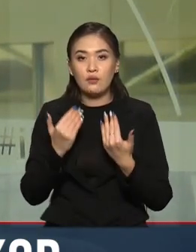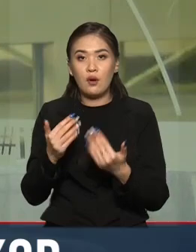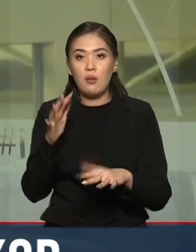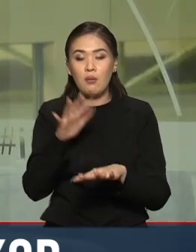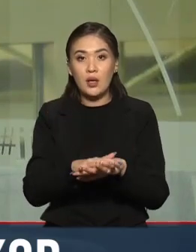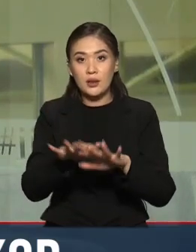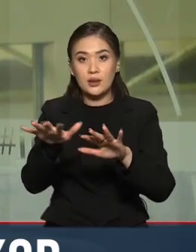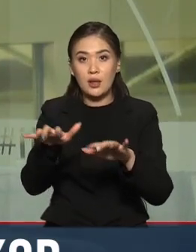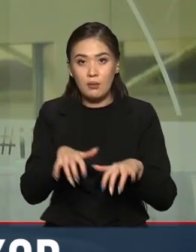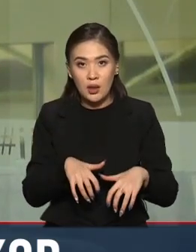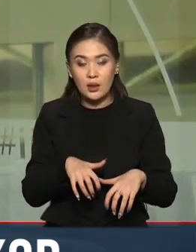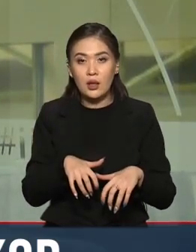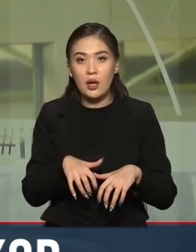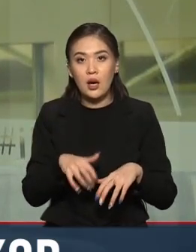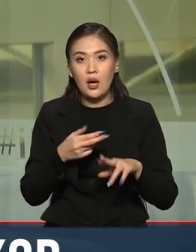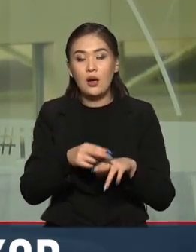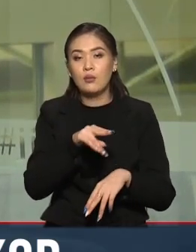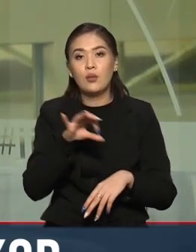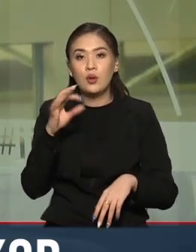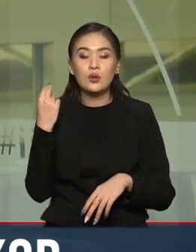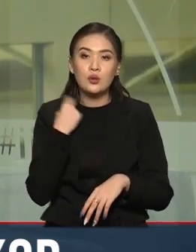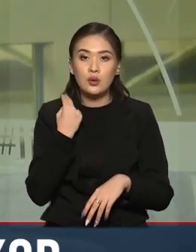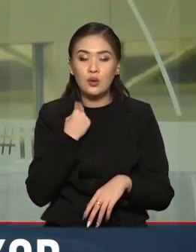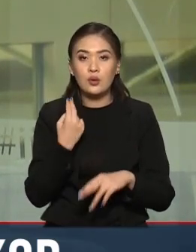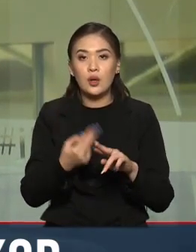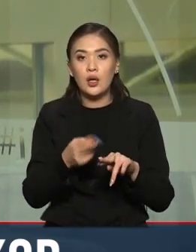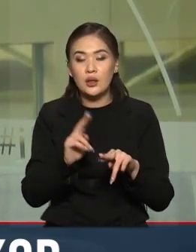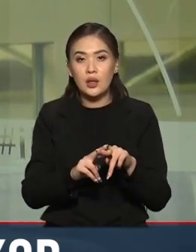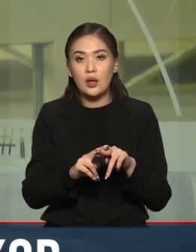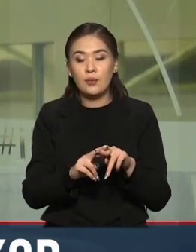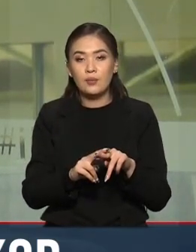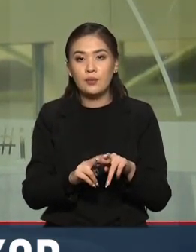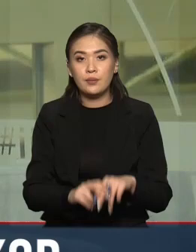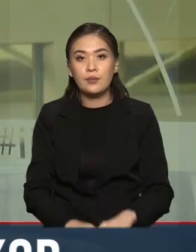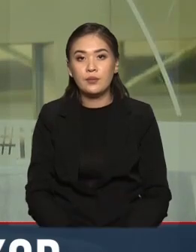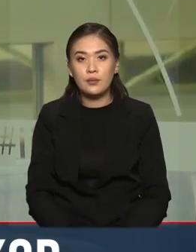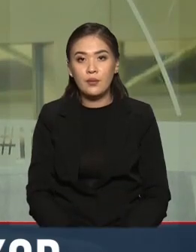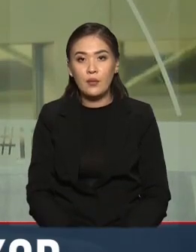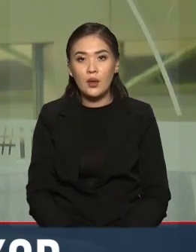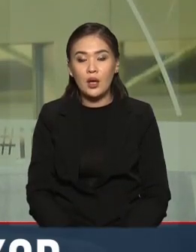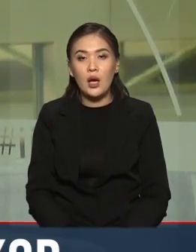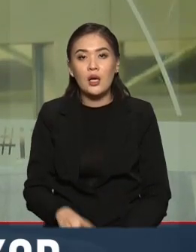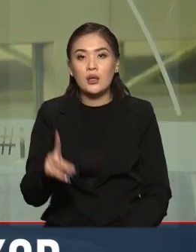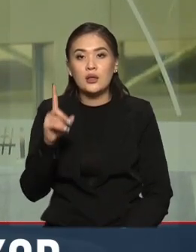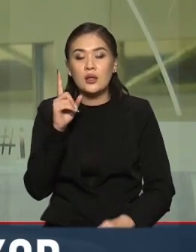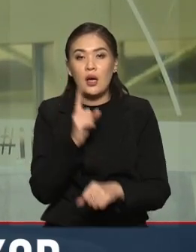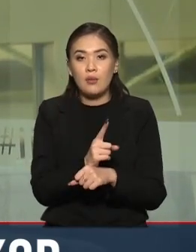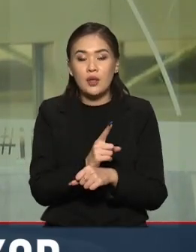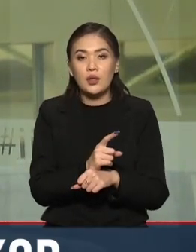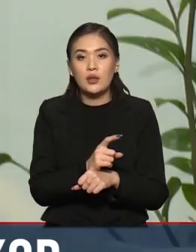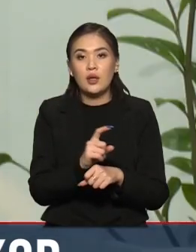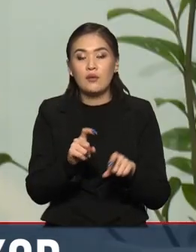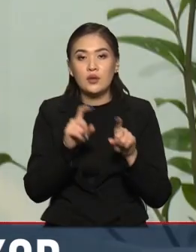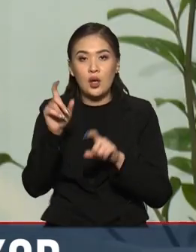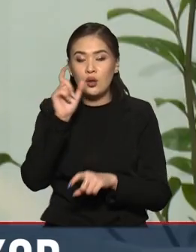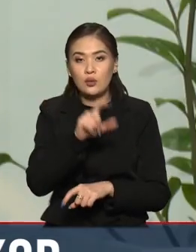забрал по долгу, то как бы запрет на выселение людей в